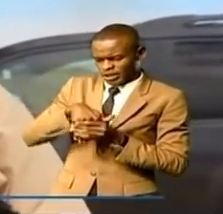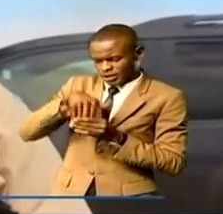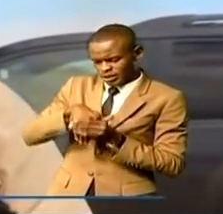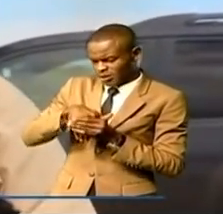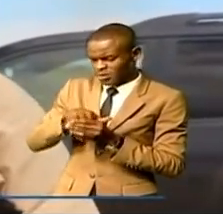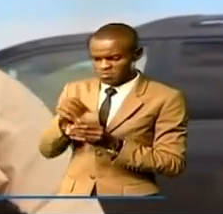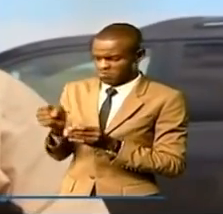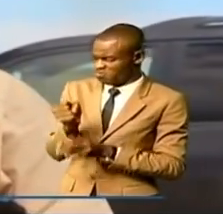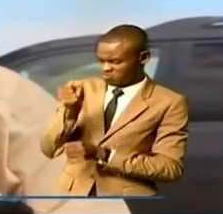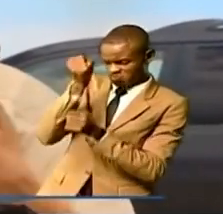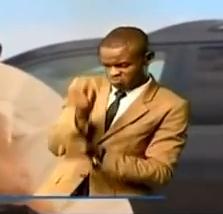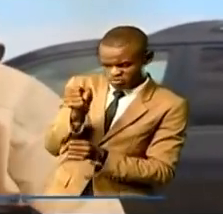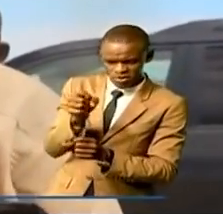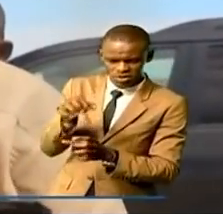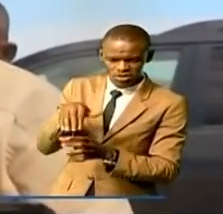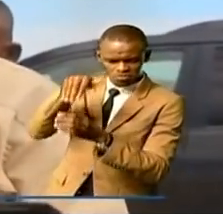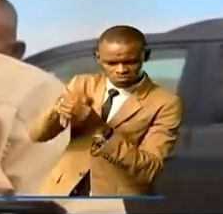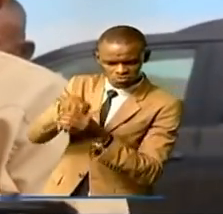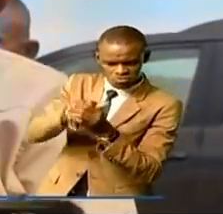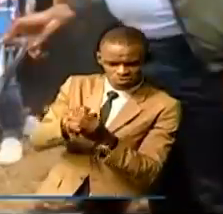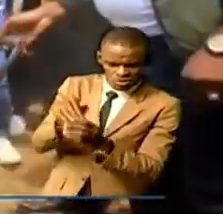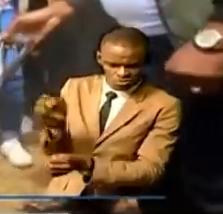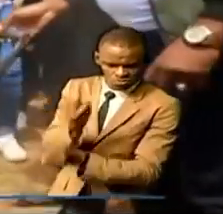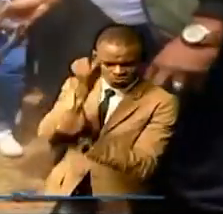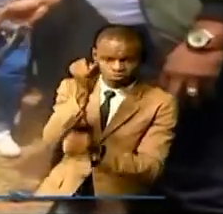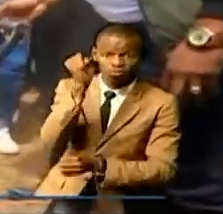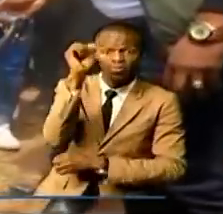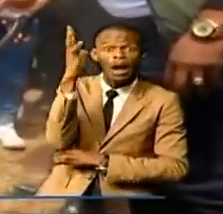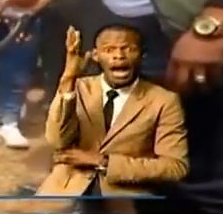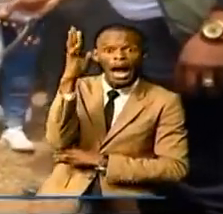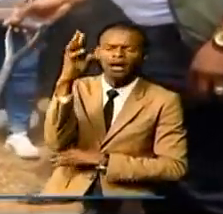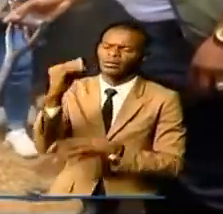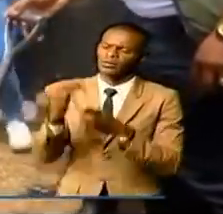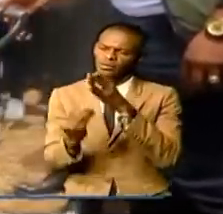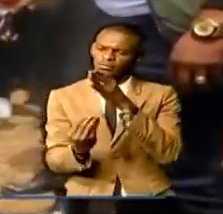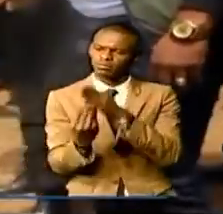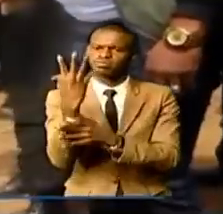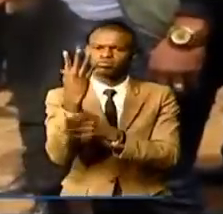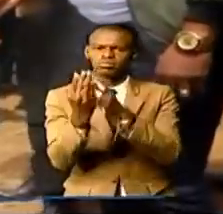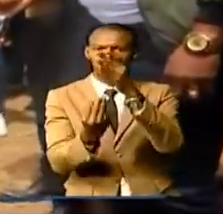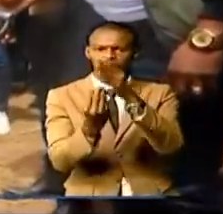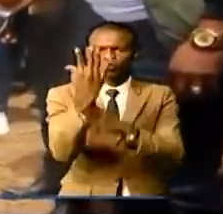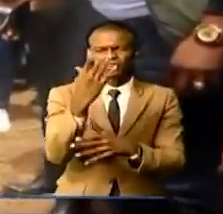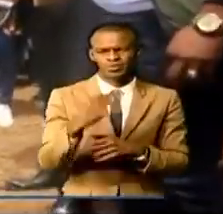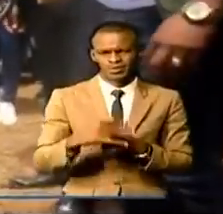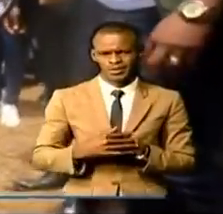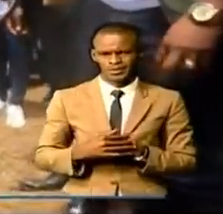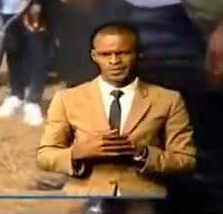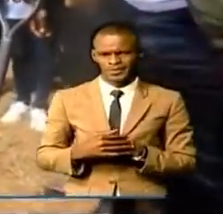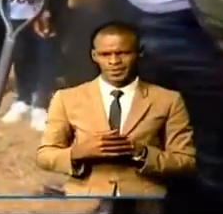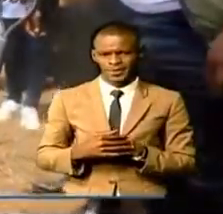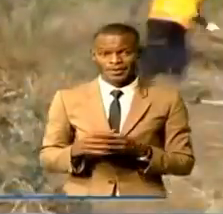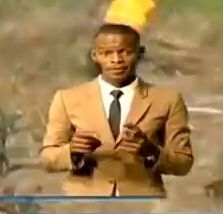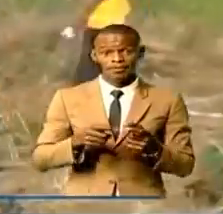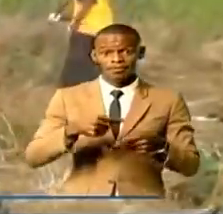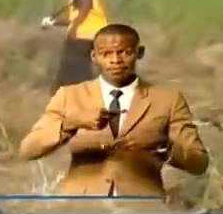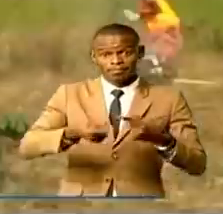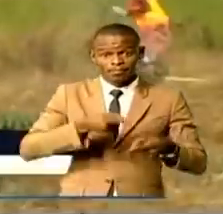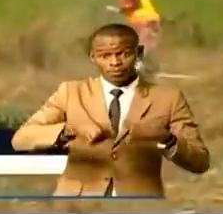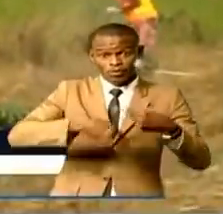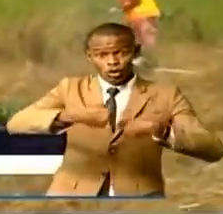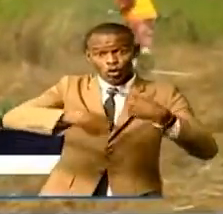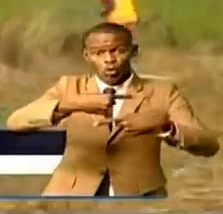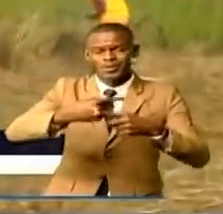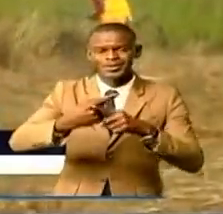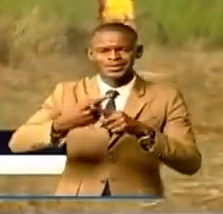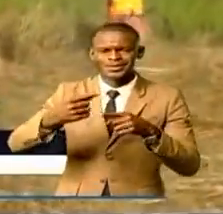ministre et ministre de l'Environnement avait lancé les travaux de reboisement dans ce site de 100 hectares. Ces travaux d'essarclage sont